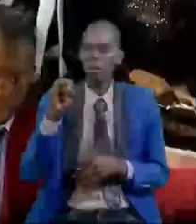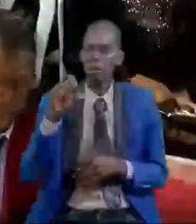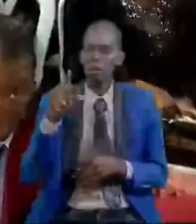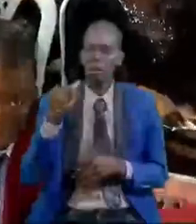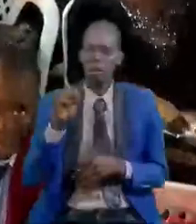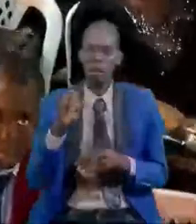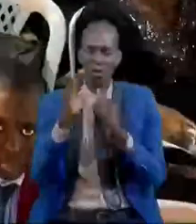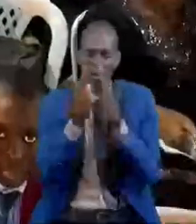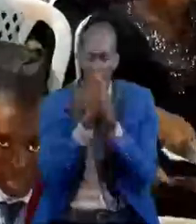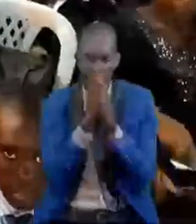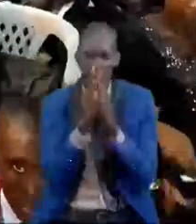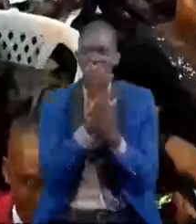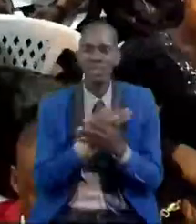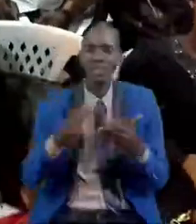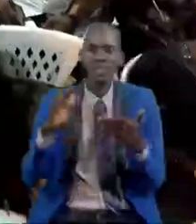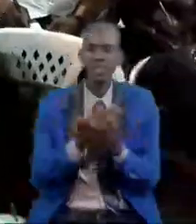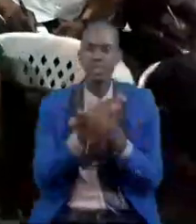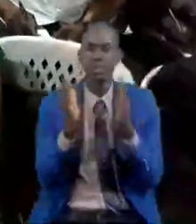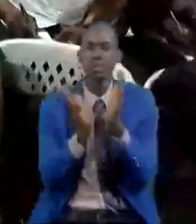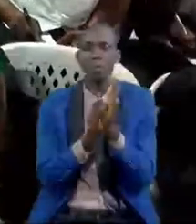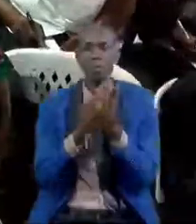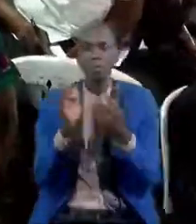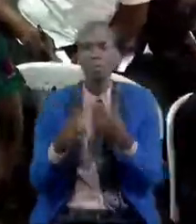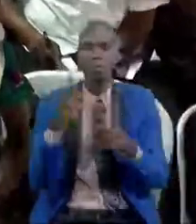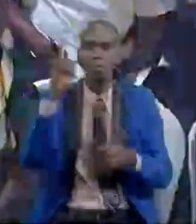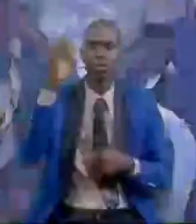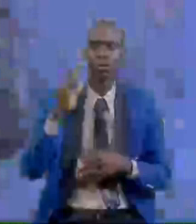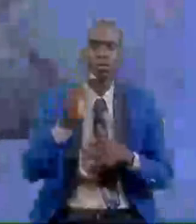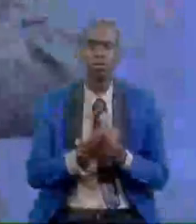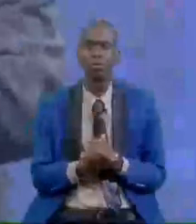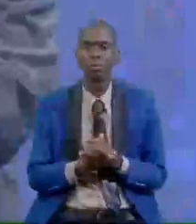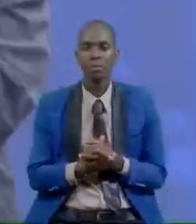priaient et chantaient les louanges.